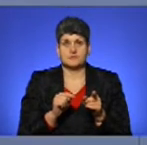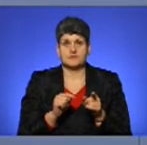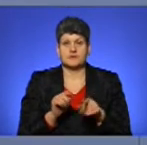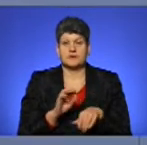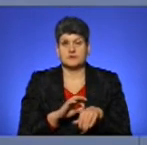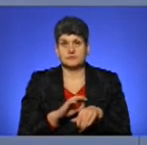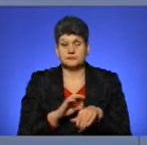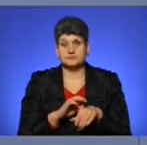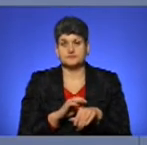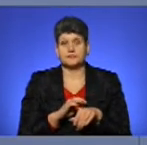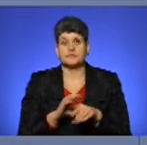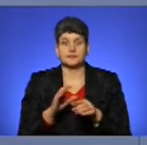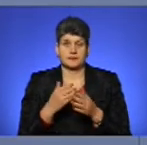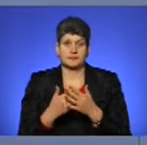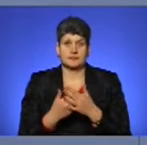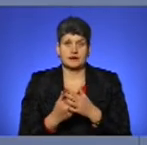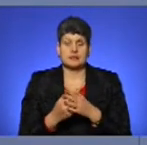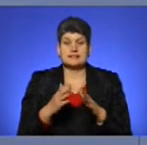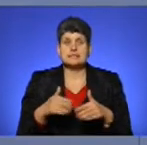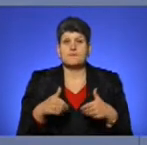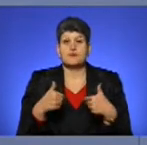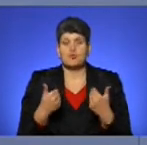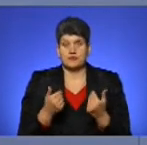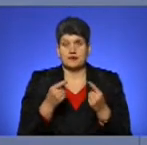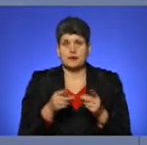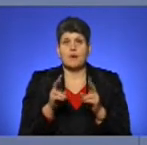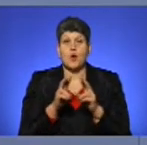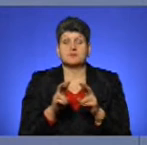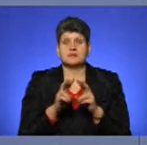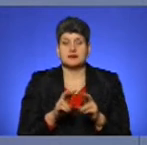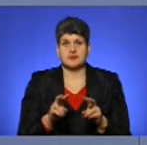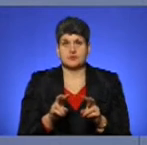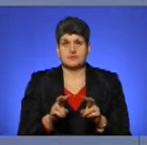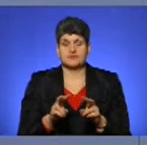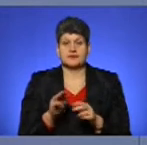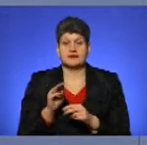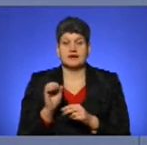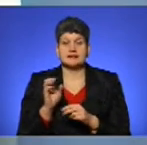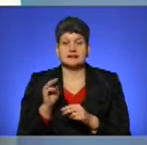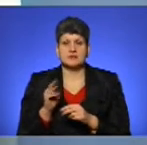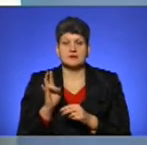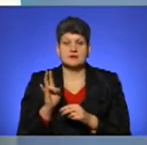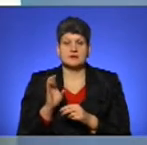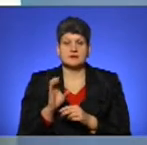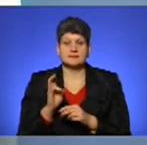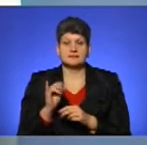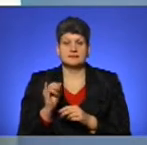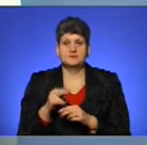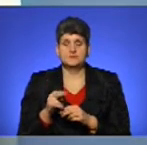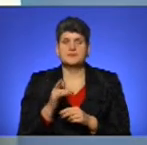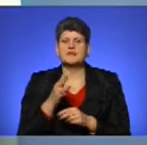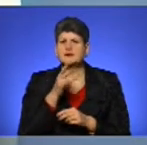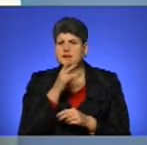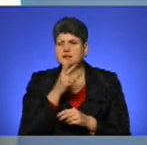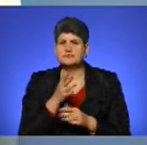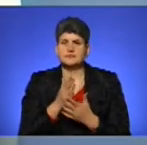діагнозами, з такими симптомами, і запропонувати їм обстеження, пройти тест на СНІД. Скільки часу проходить